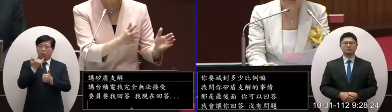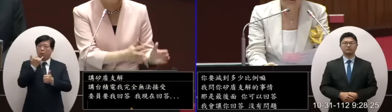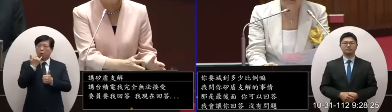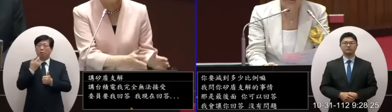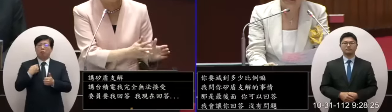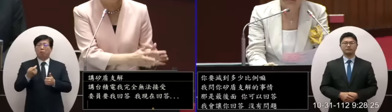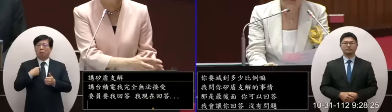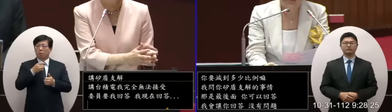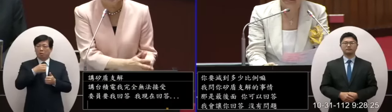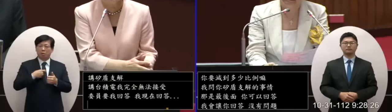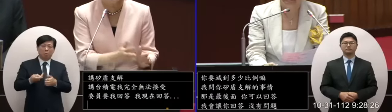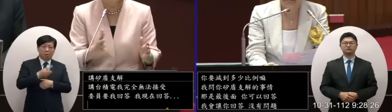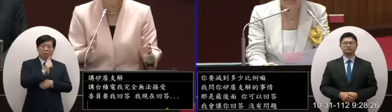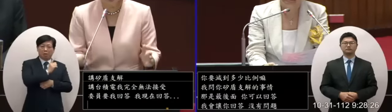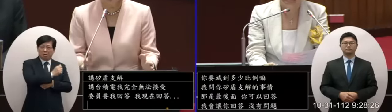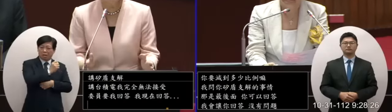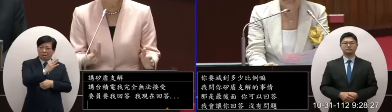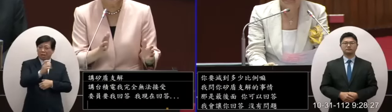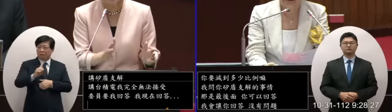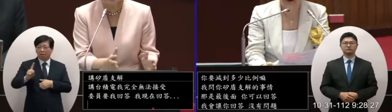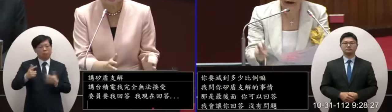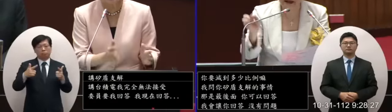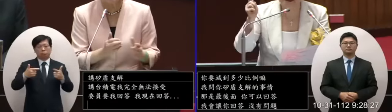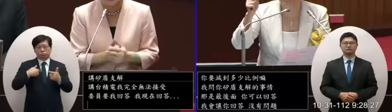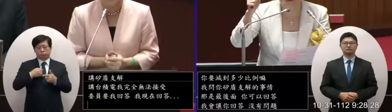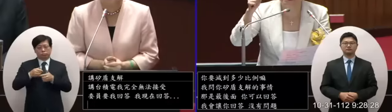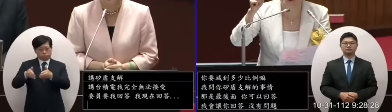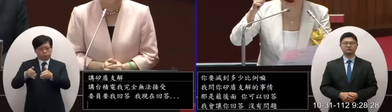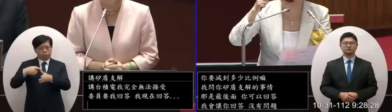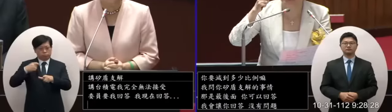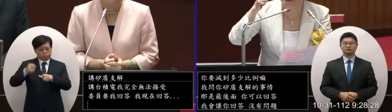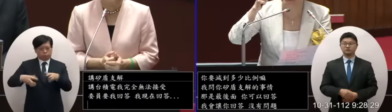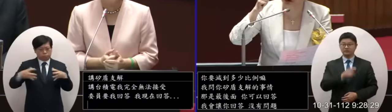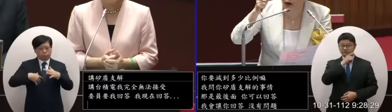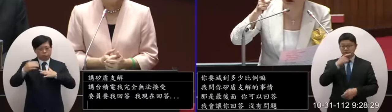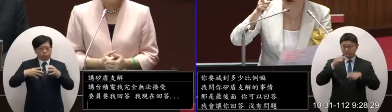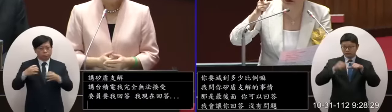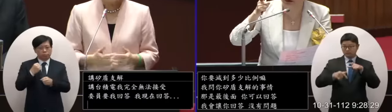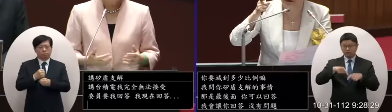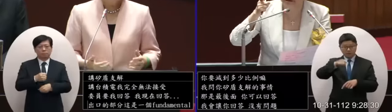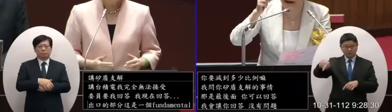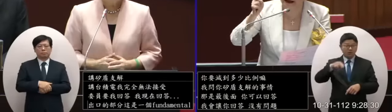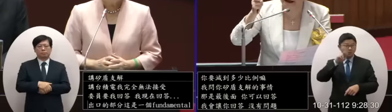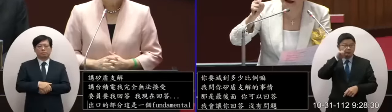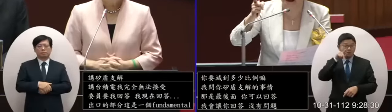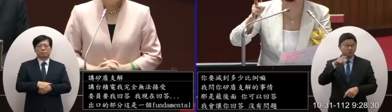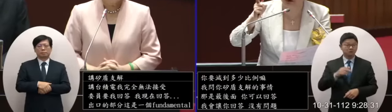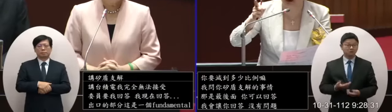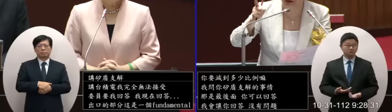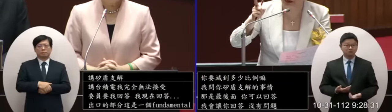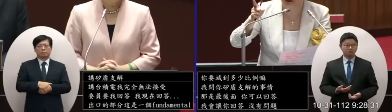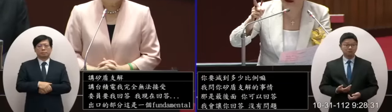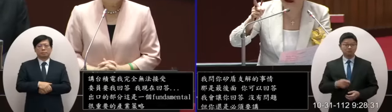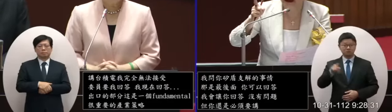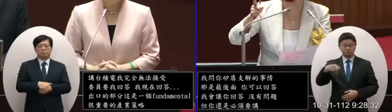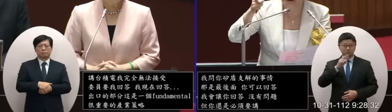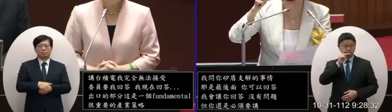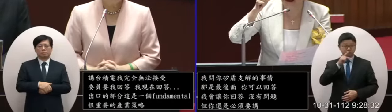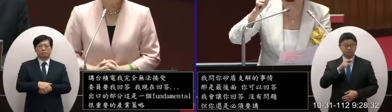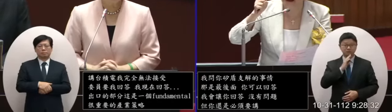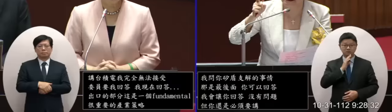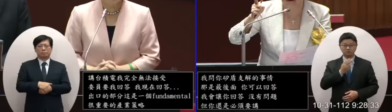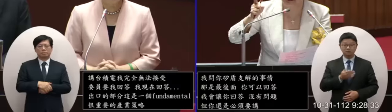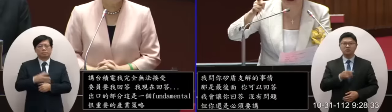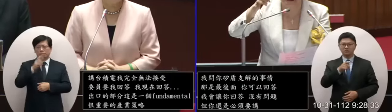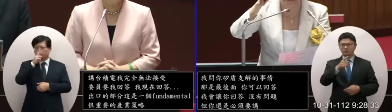今天转一，今天转二的部分。所以我们是跟企业来合作的问题。 所以是民间企业的错误，民间企业的错误。你